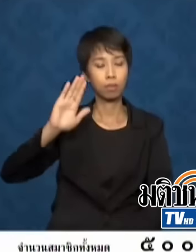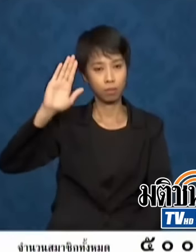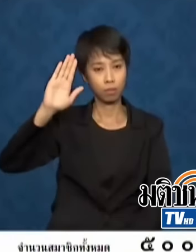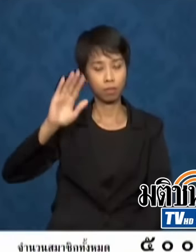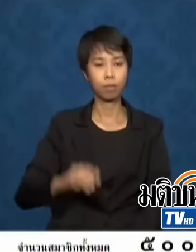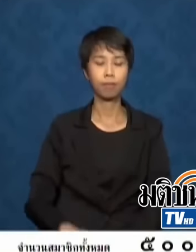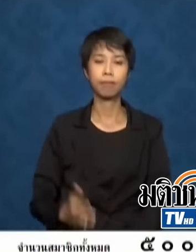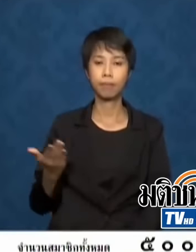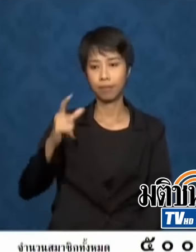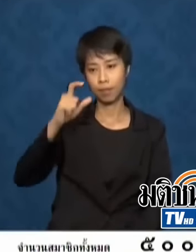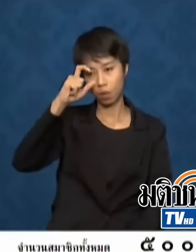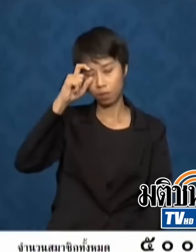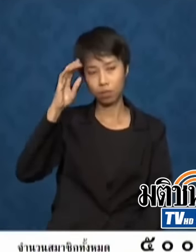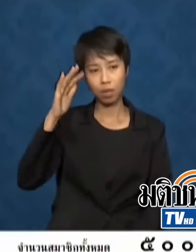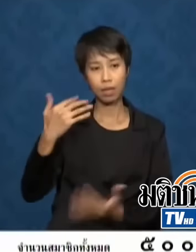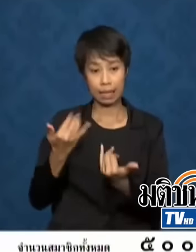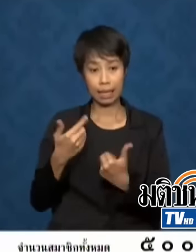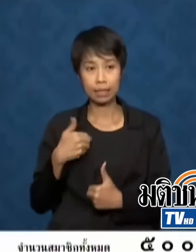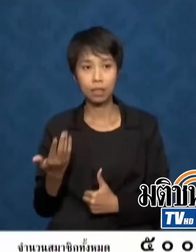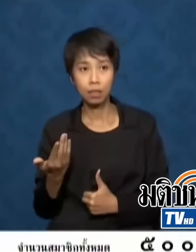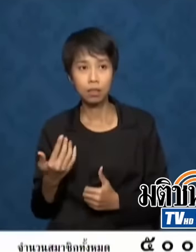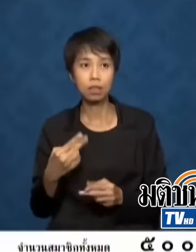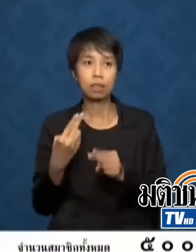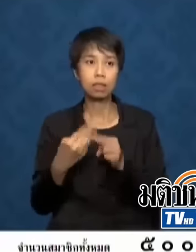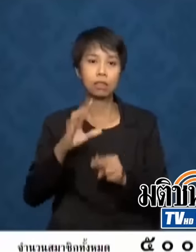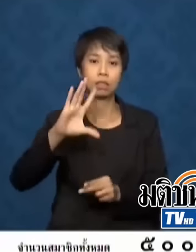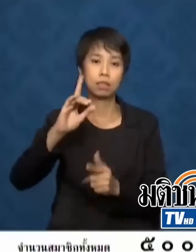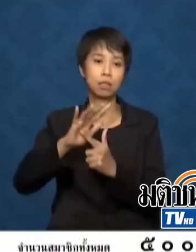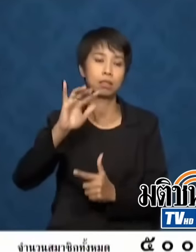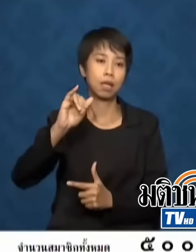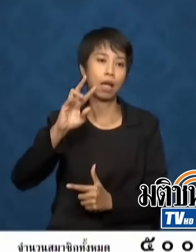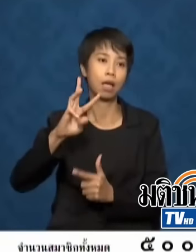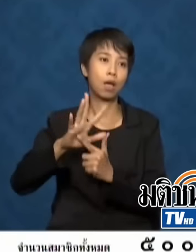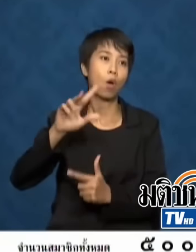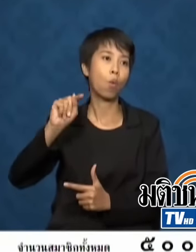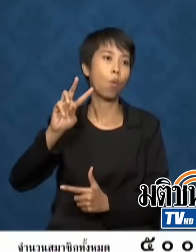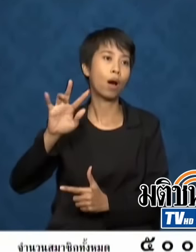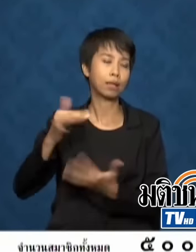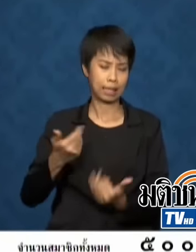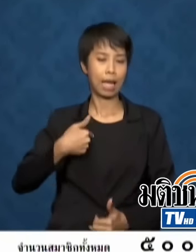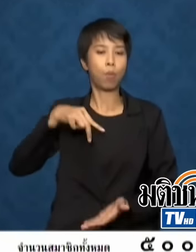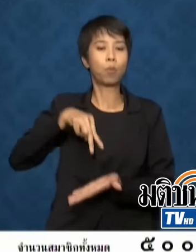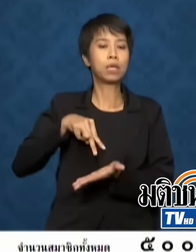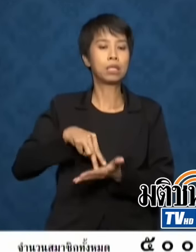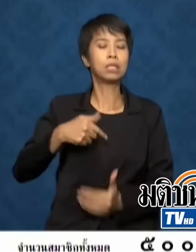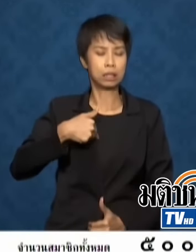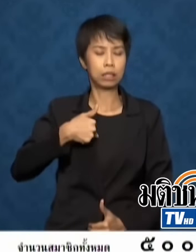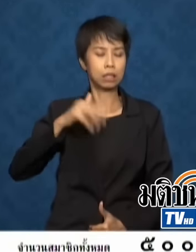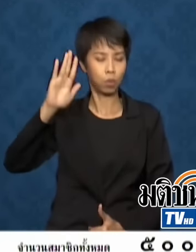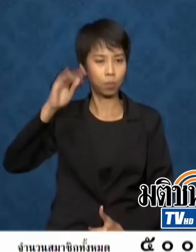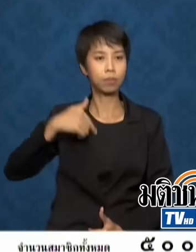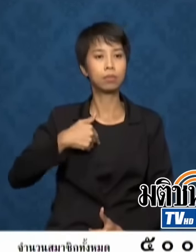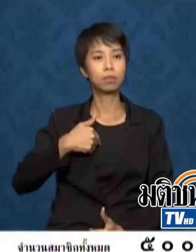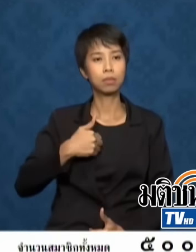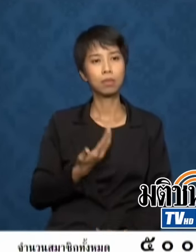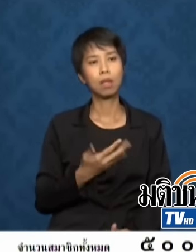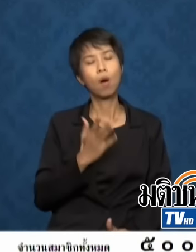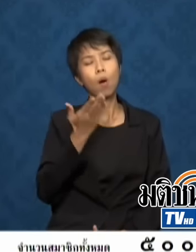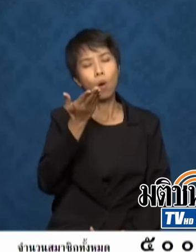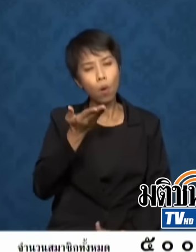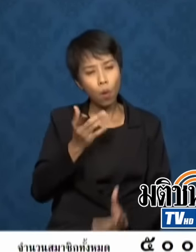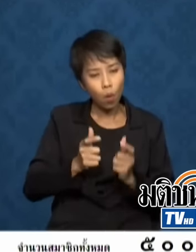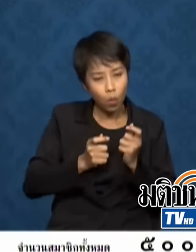เชิญครับ ผมชัยวัฒนาตินรัตน์มหาสารคามครับยืนอยู่ตรงนี้ครับท่านประธานครับ กราบเชิญครับ ผมขออนุญาตท่านประธ